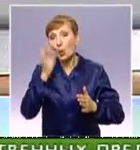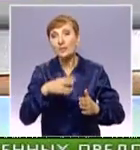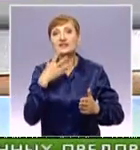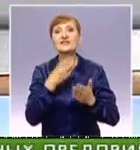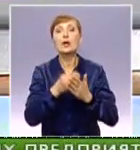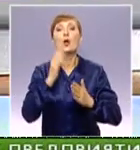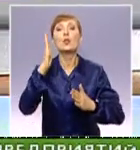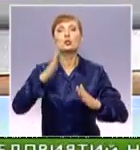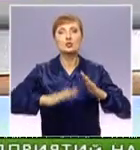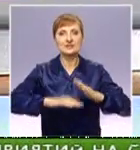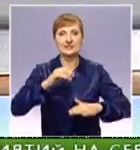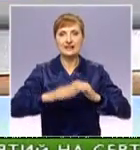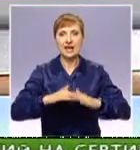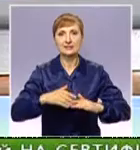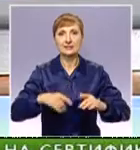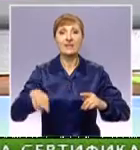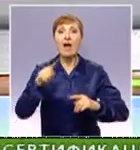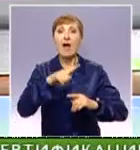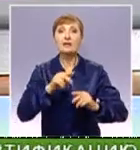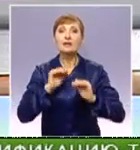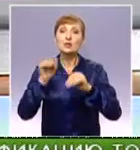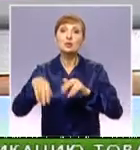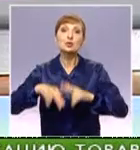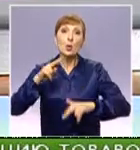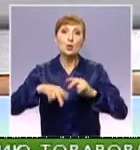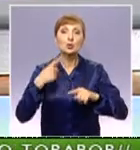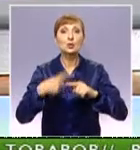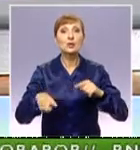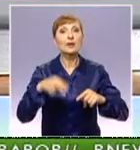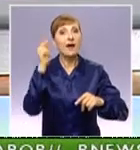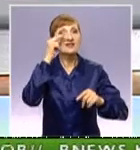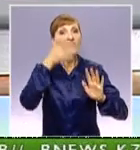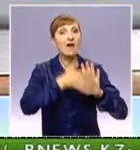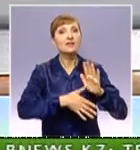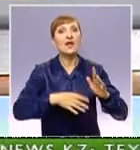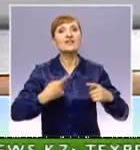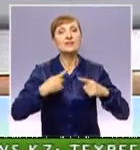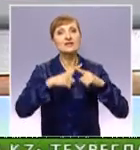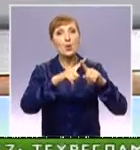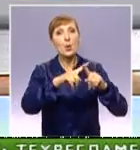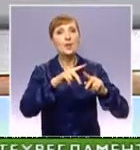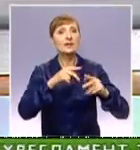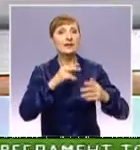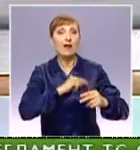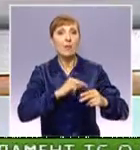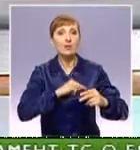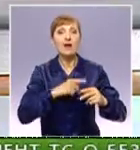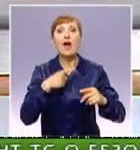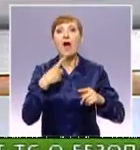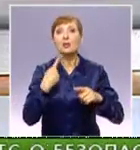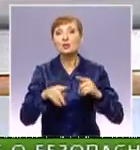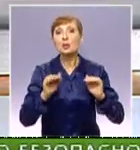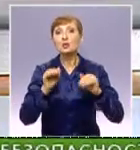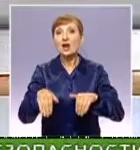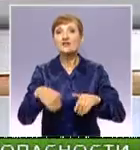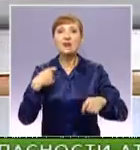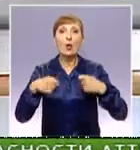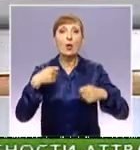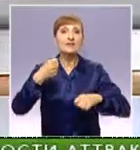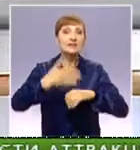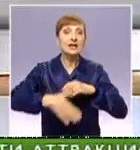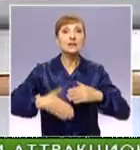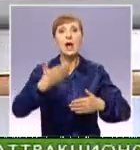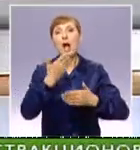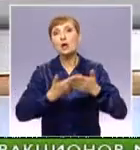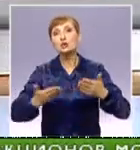по своей будущей специальности. Одни идут на стройку, другие осваивают информационные технологии в деле, а еще устраиваются в торговые центры